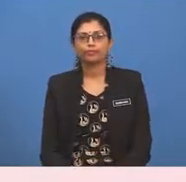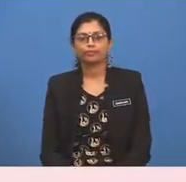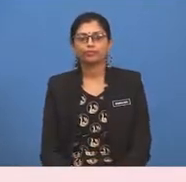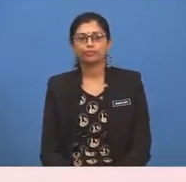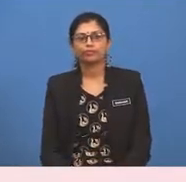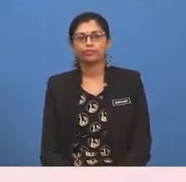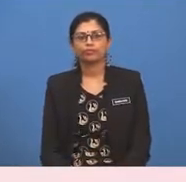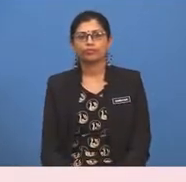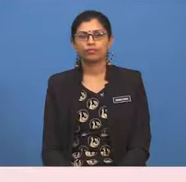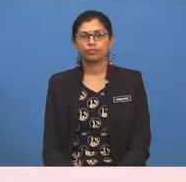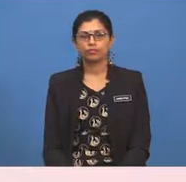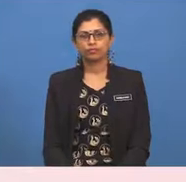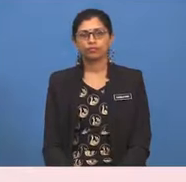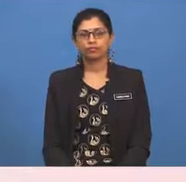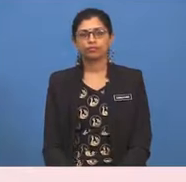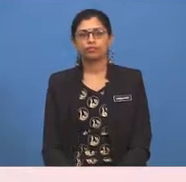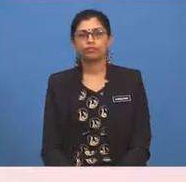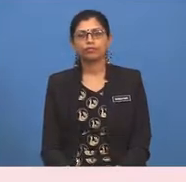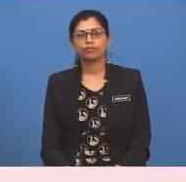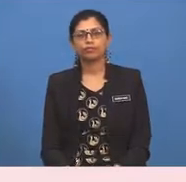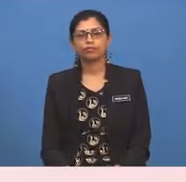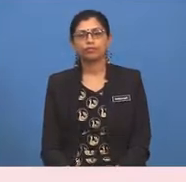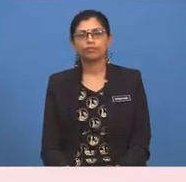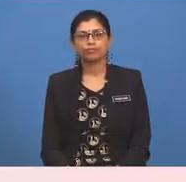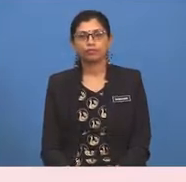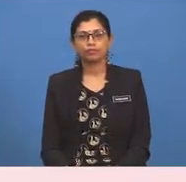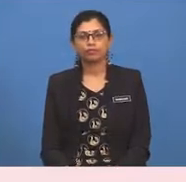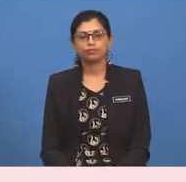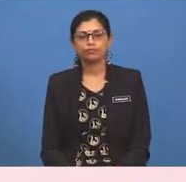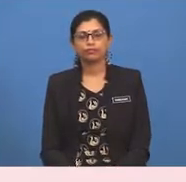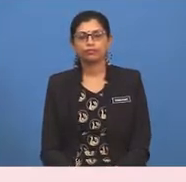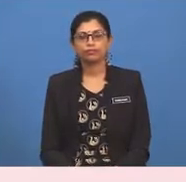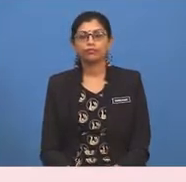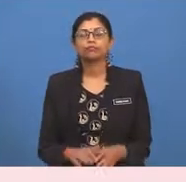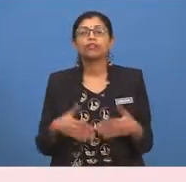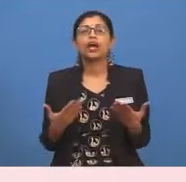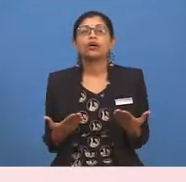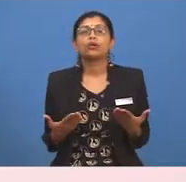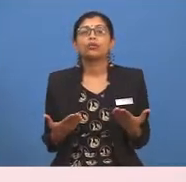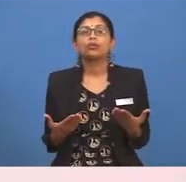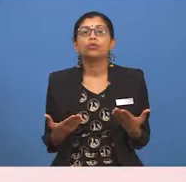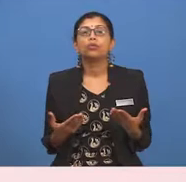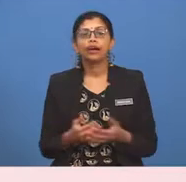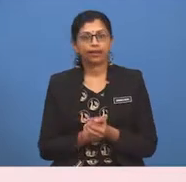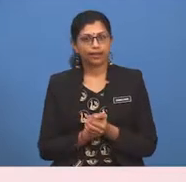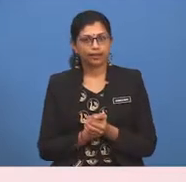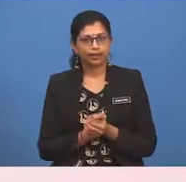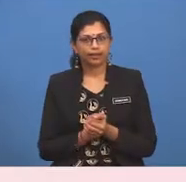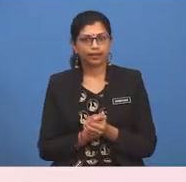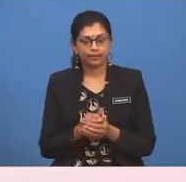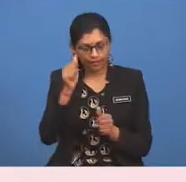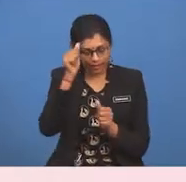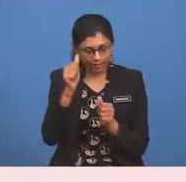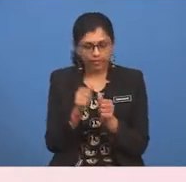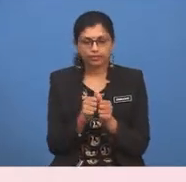Masih lagi menggunakan kaedah pemansuhan, iaitu 5 bahagi